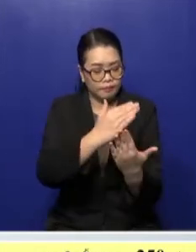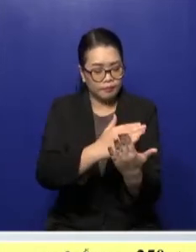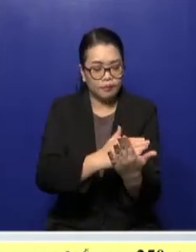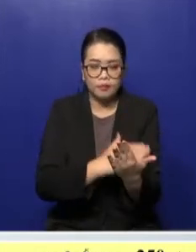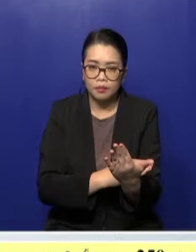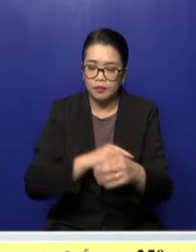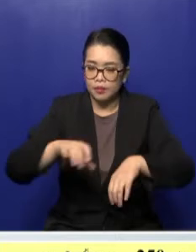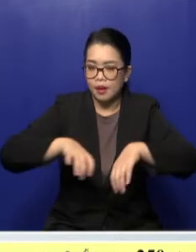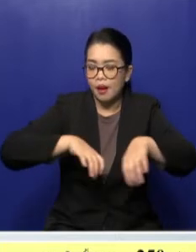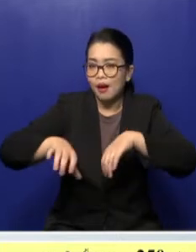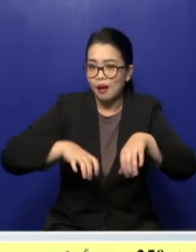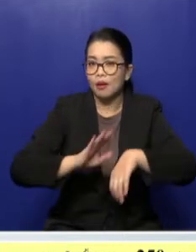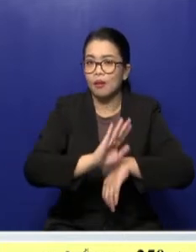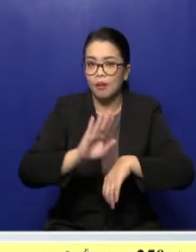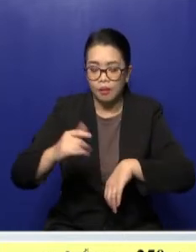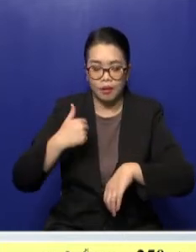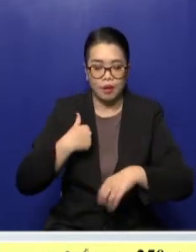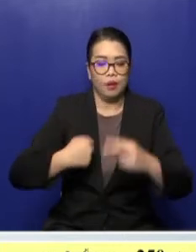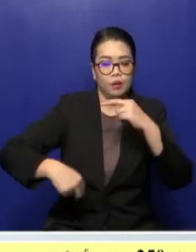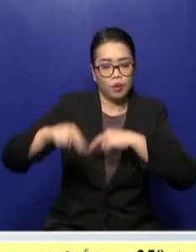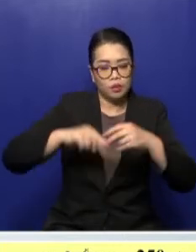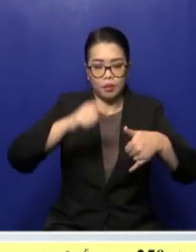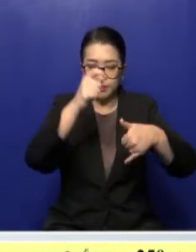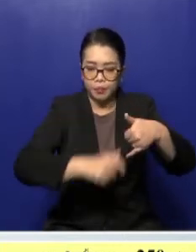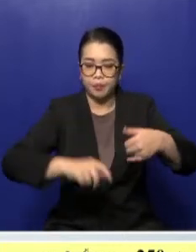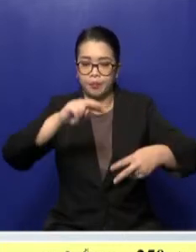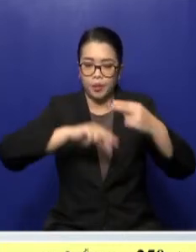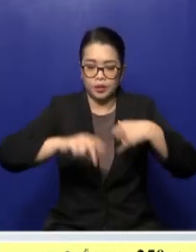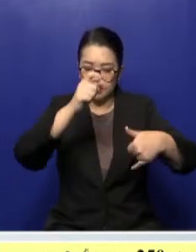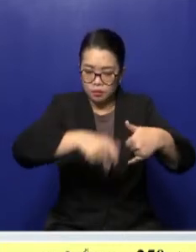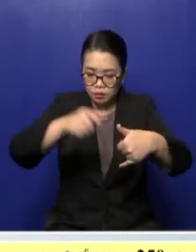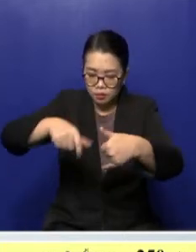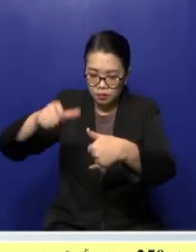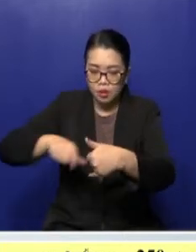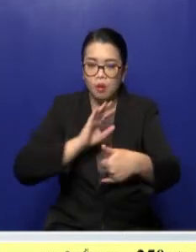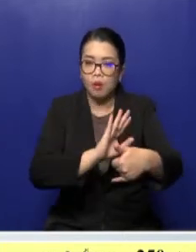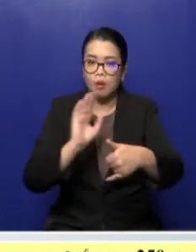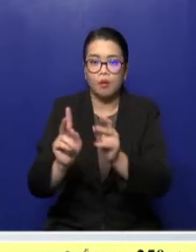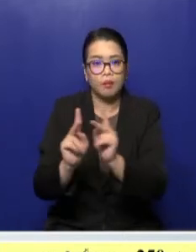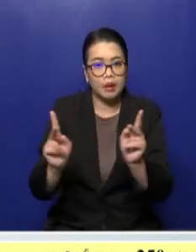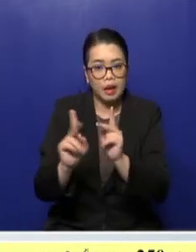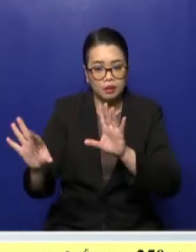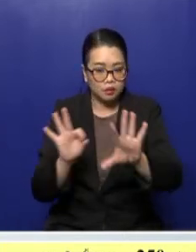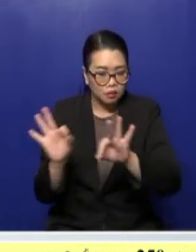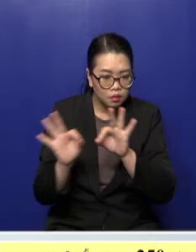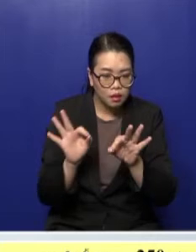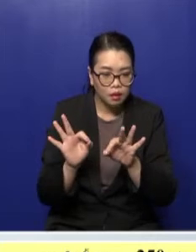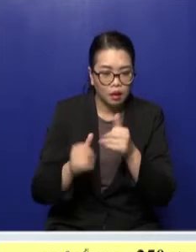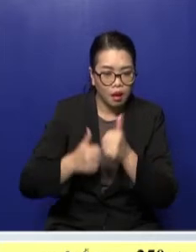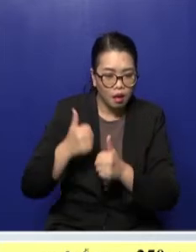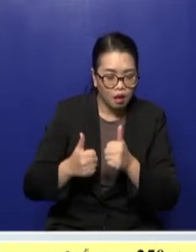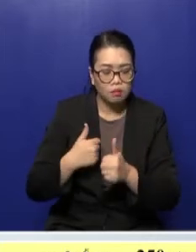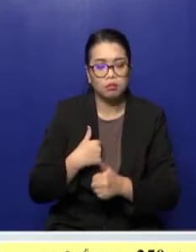ที่เราจะไปตรวจสอบประวัติความประพฤติพฤติกรรมที่ทำเขาได้หรือไม่ก็เพราะ